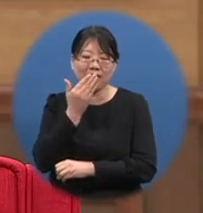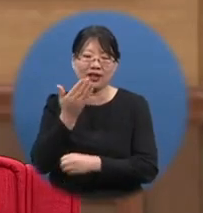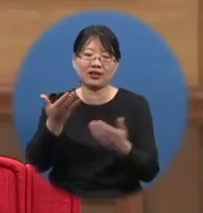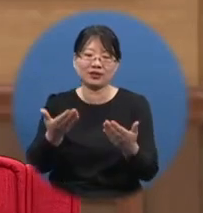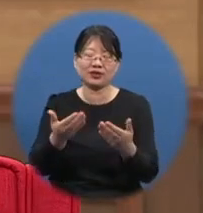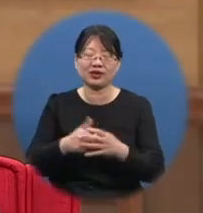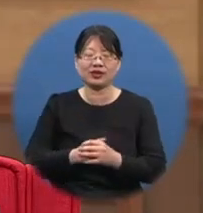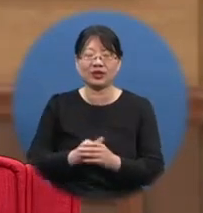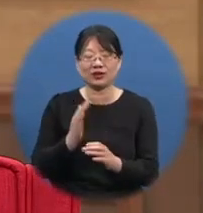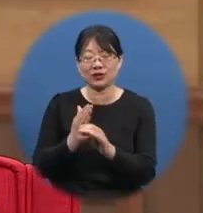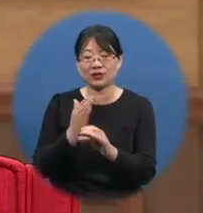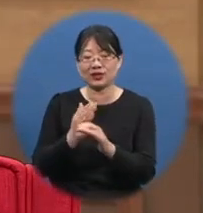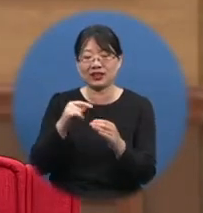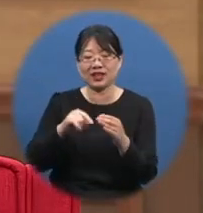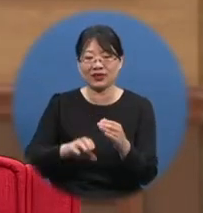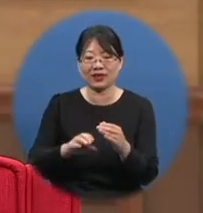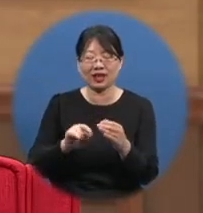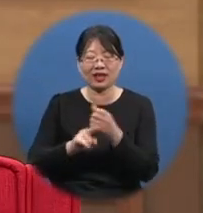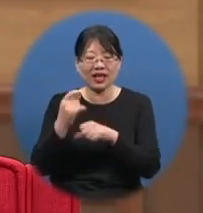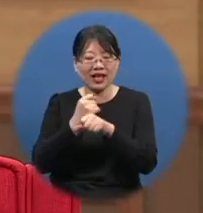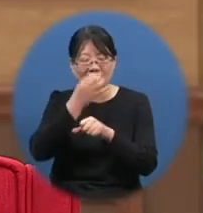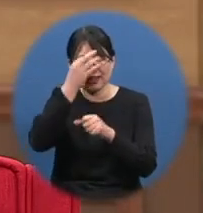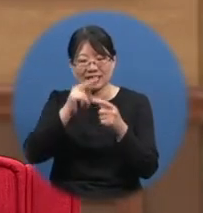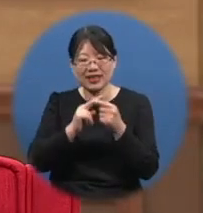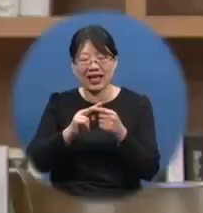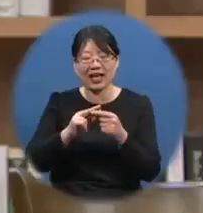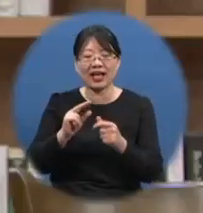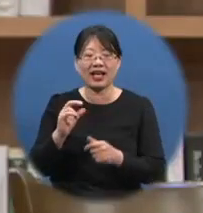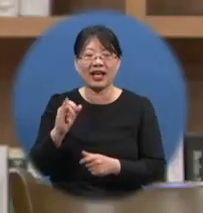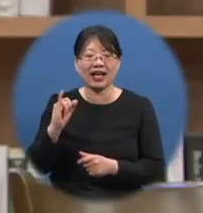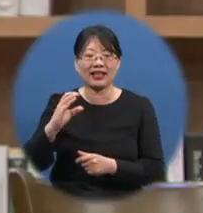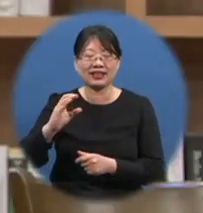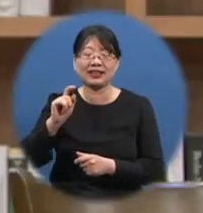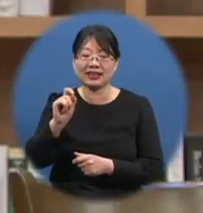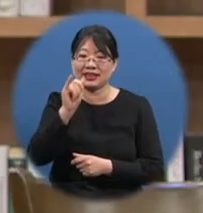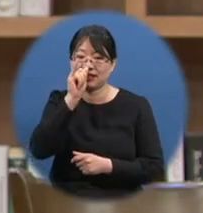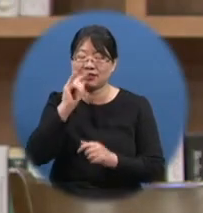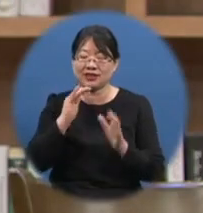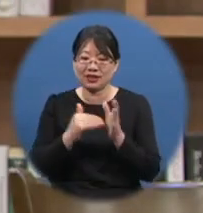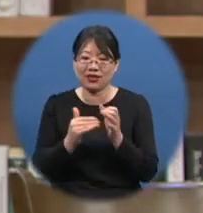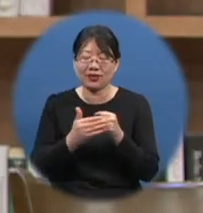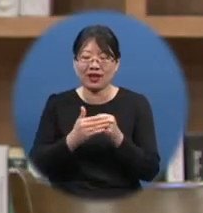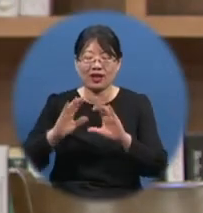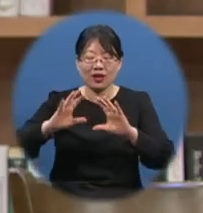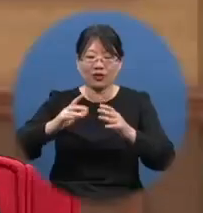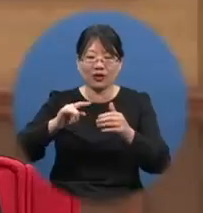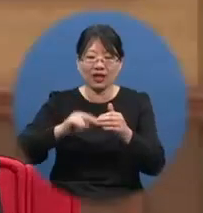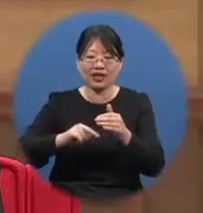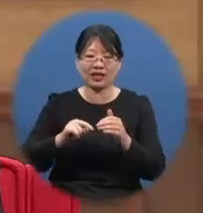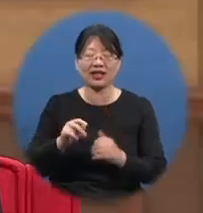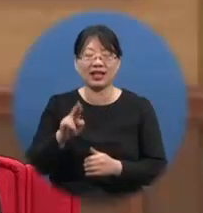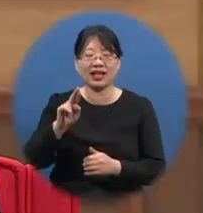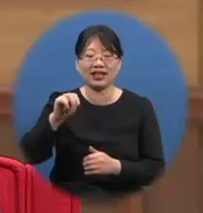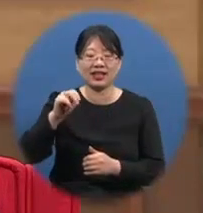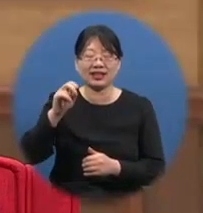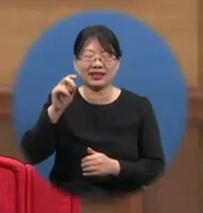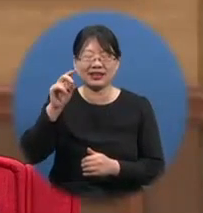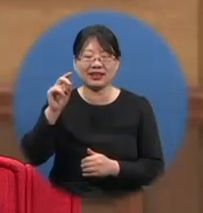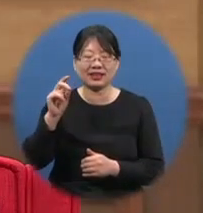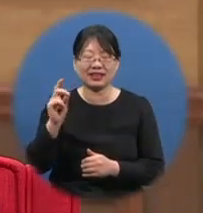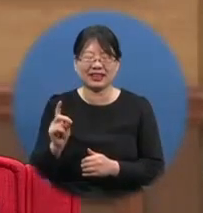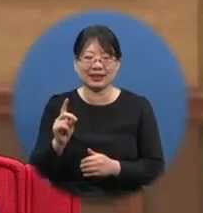해주는 중심에는 과학기술과 ICT가 있습니다. 물론이죠. 그래서 이 국가의 R&D 시스템을